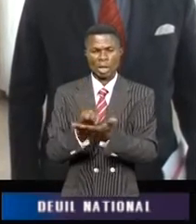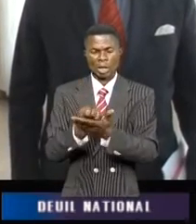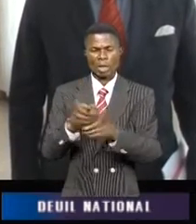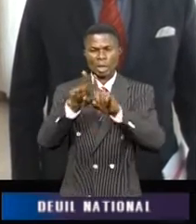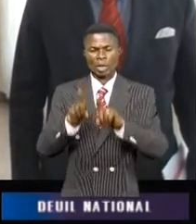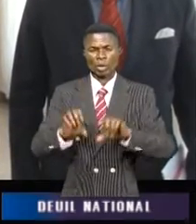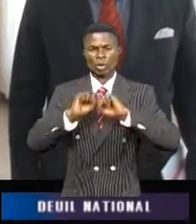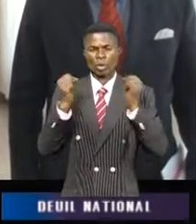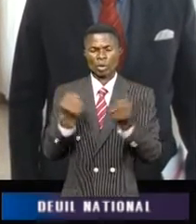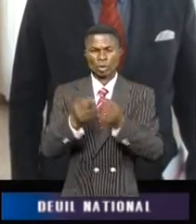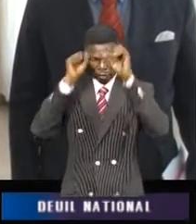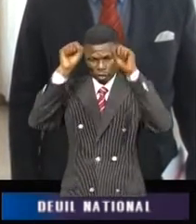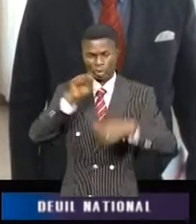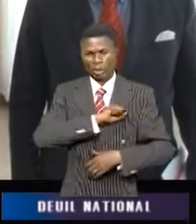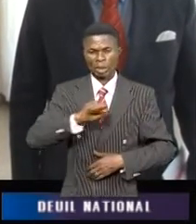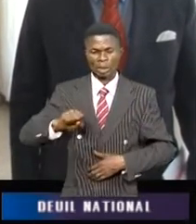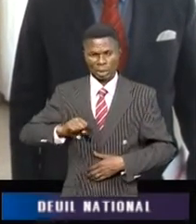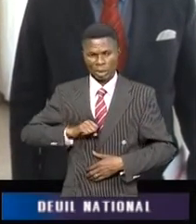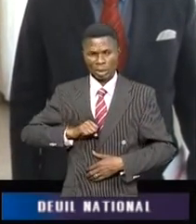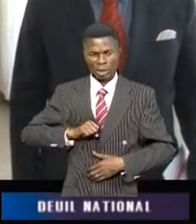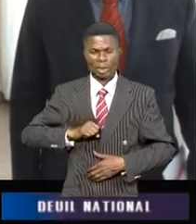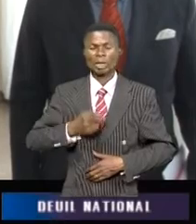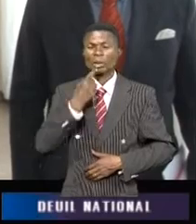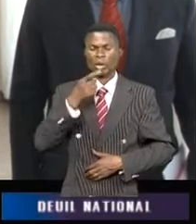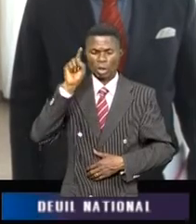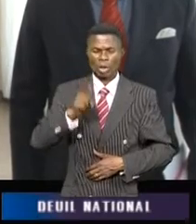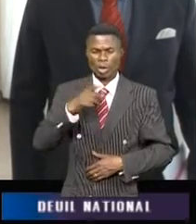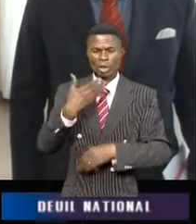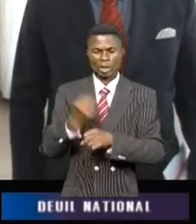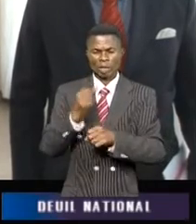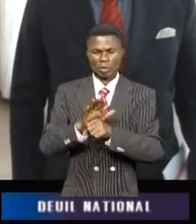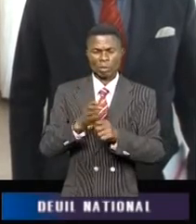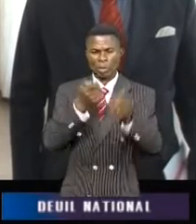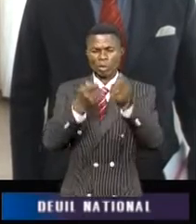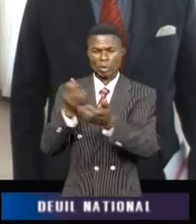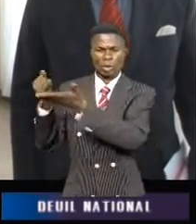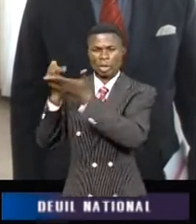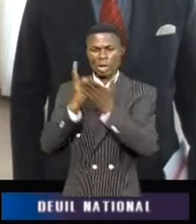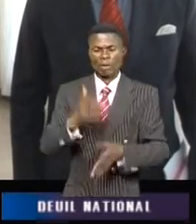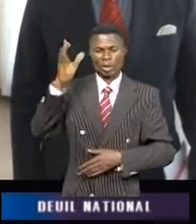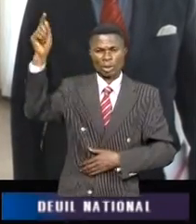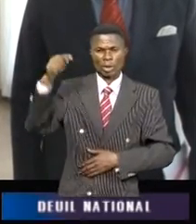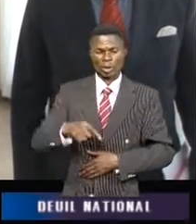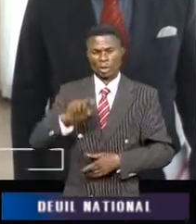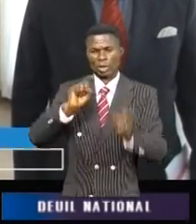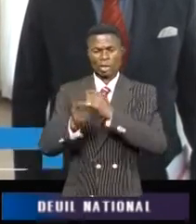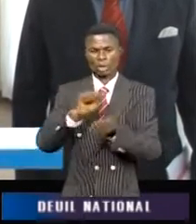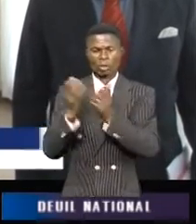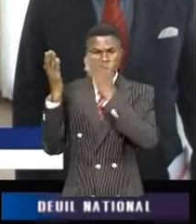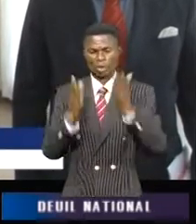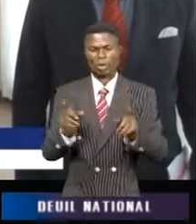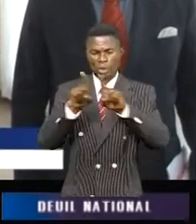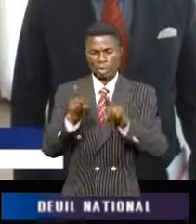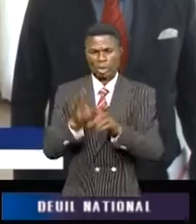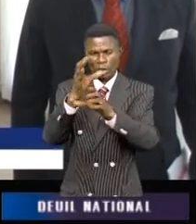social, le président du Sénat a dit qu'il fallait faire davantage pour attirer les investissements étrangers, améliorer le climat des affaires, pour enfin